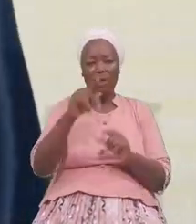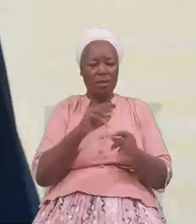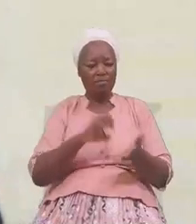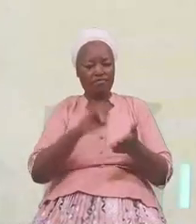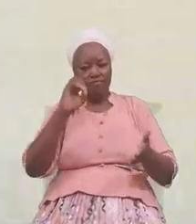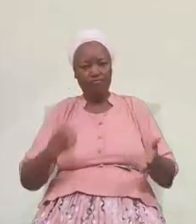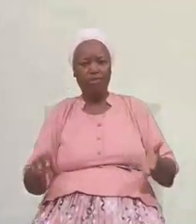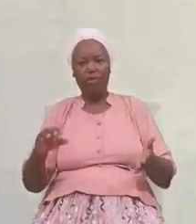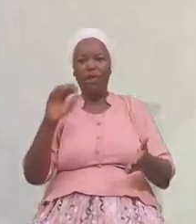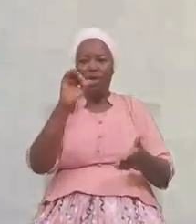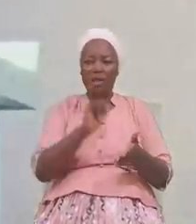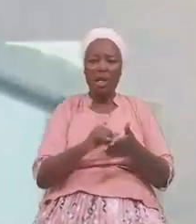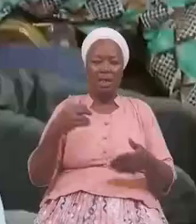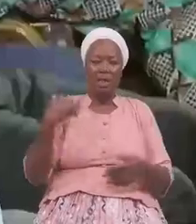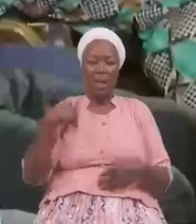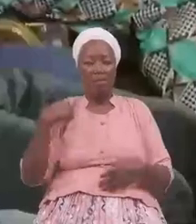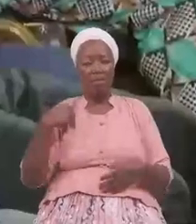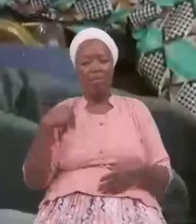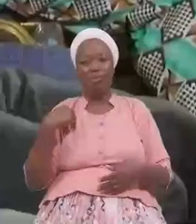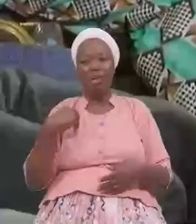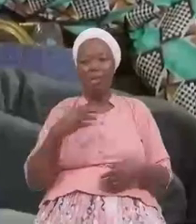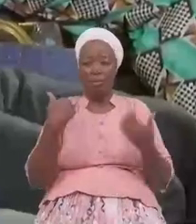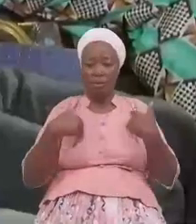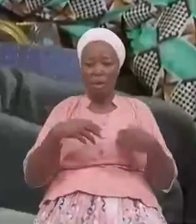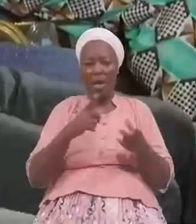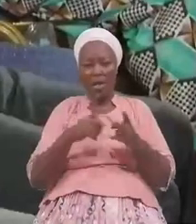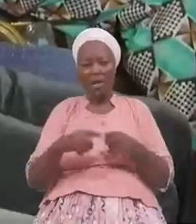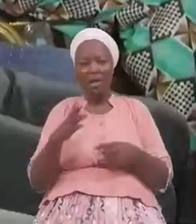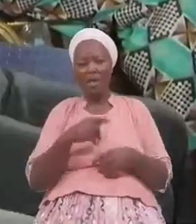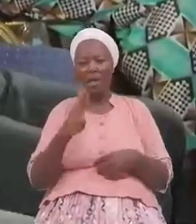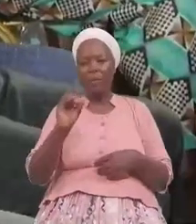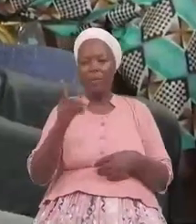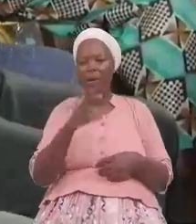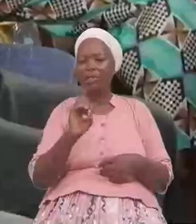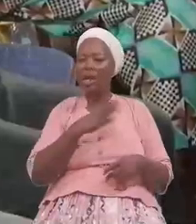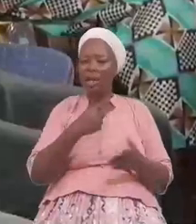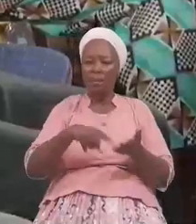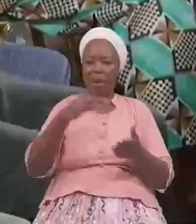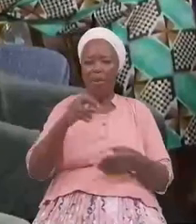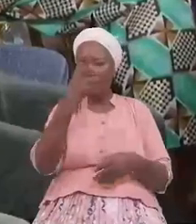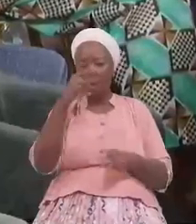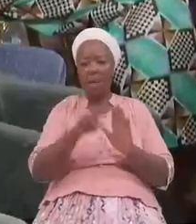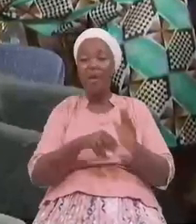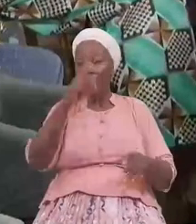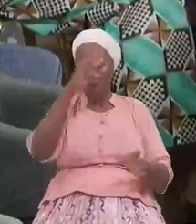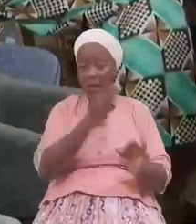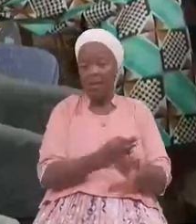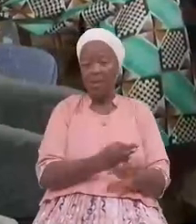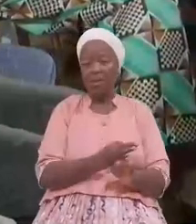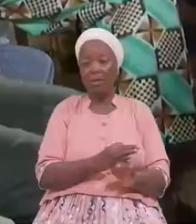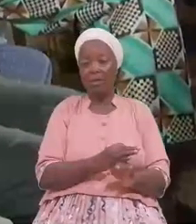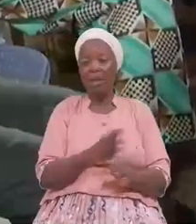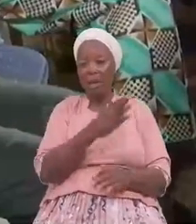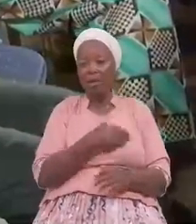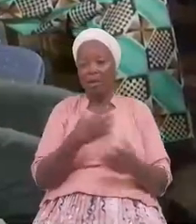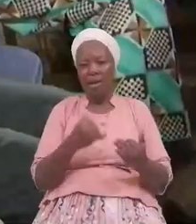manteau, le badge, la marque de l'aveuglement? La foi. Et maintenant, quand le Seigneur a dit,